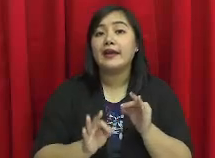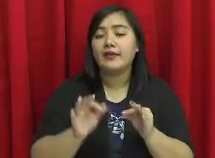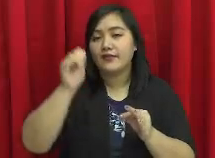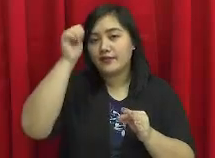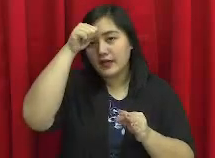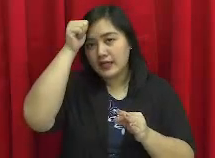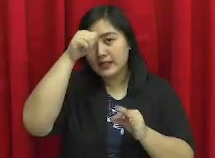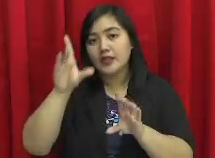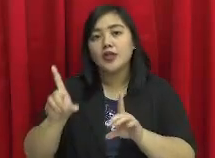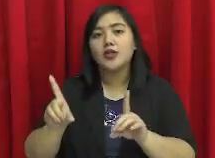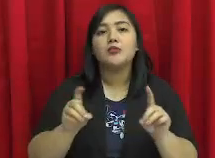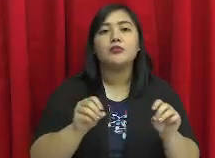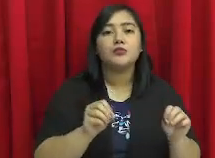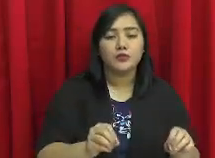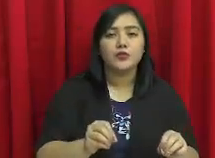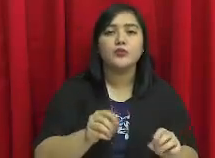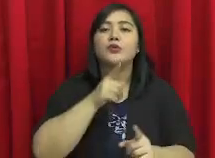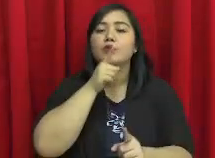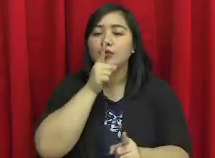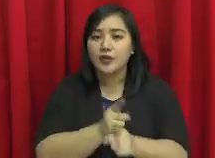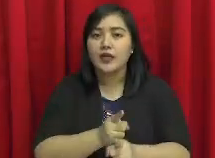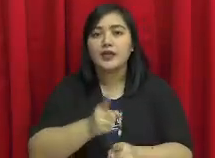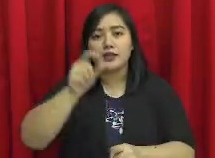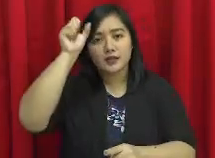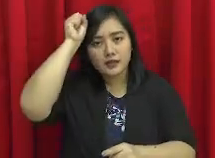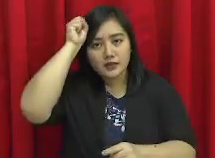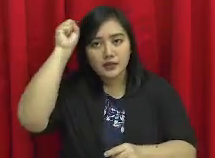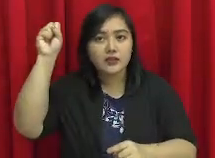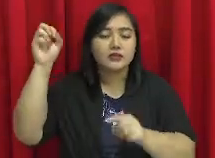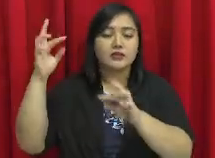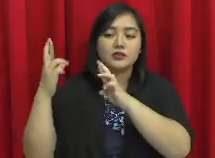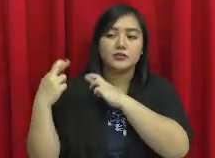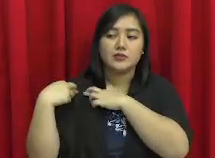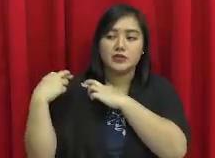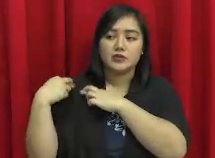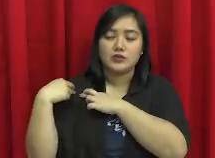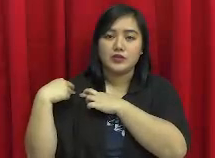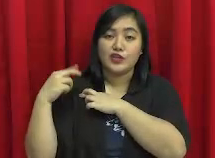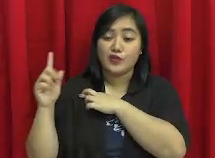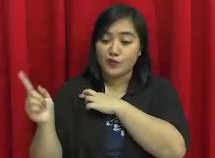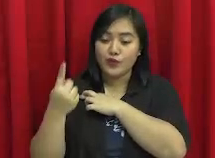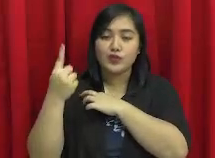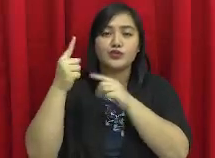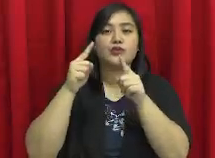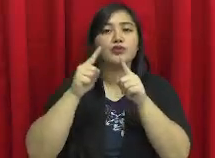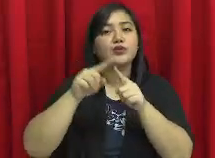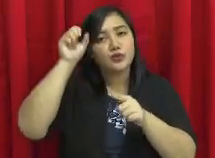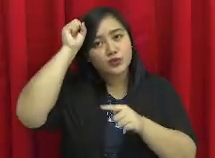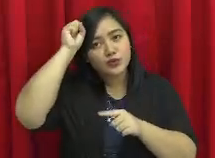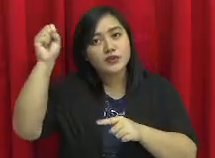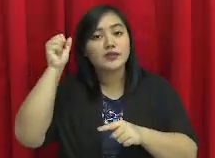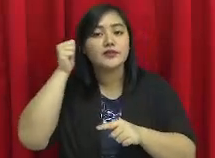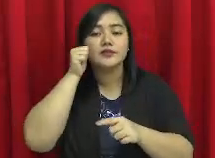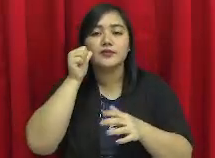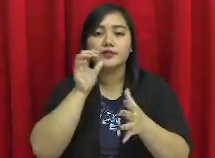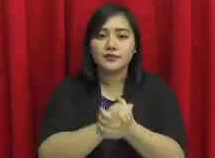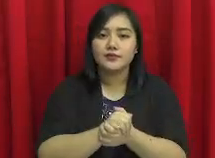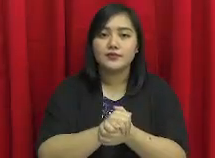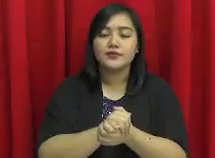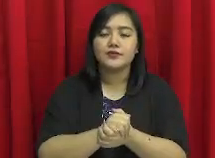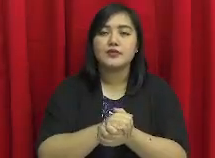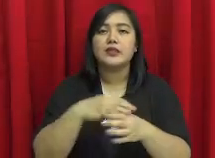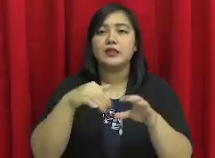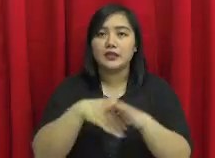ng maayos ang kanyang responsibilidad sa asawa niya pa lang. Sa asawa niya pa lang, sa relasyon